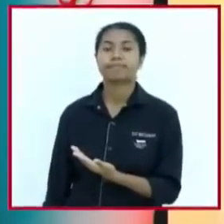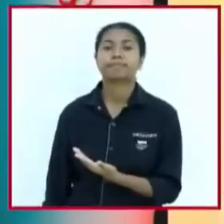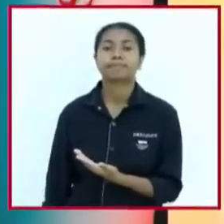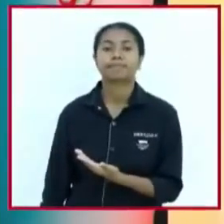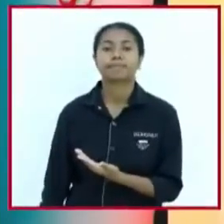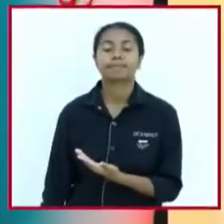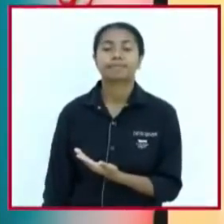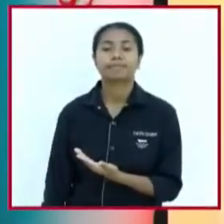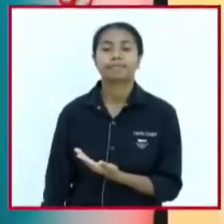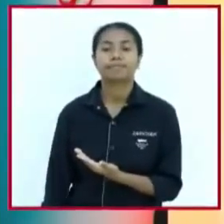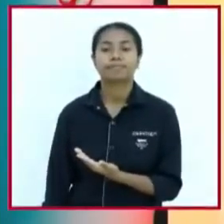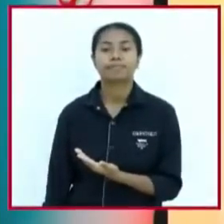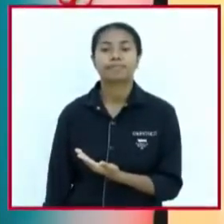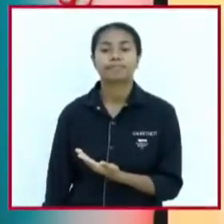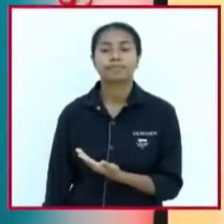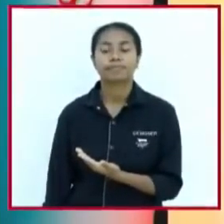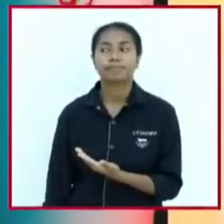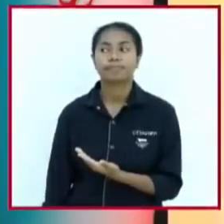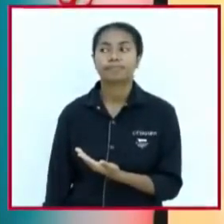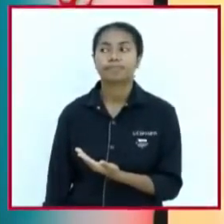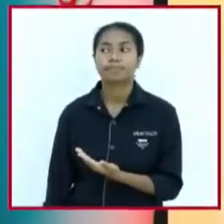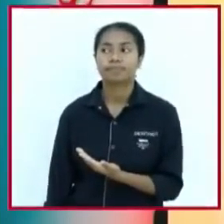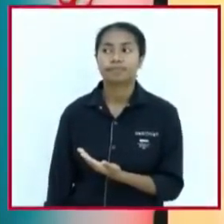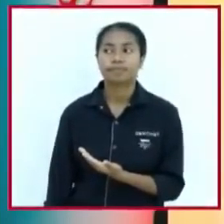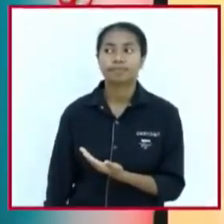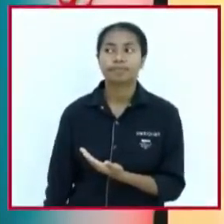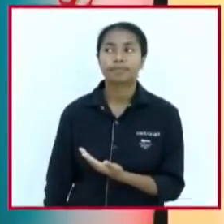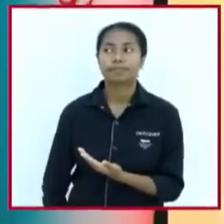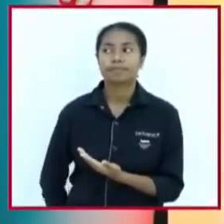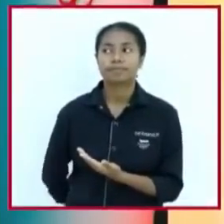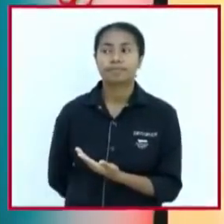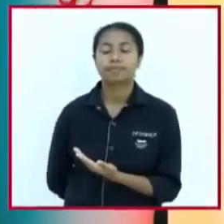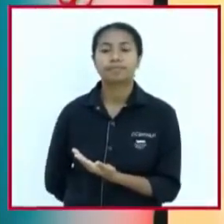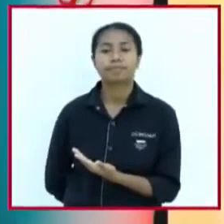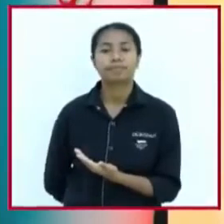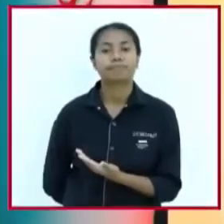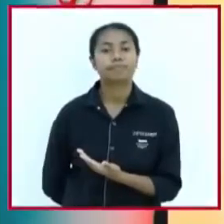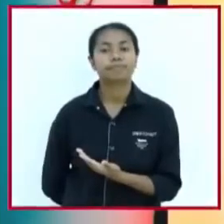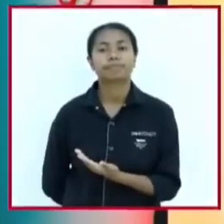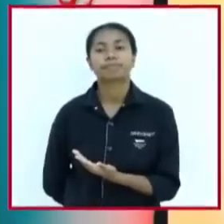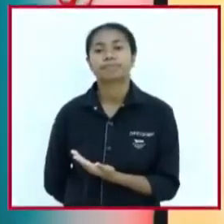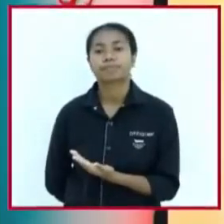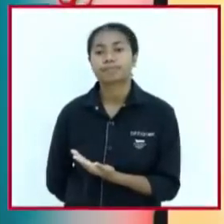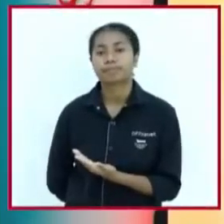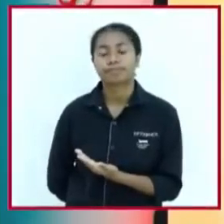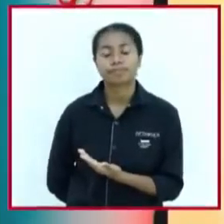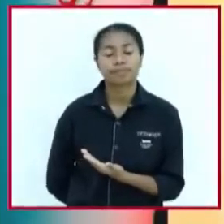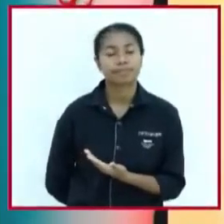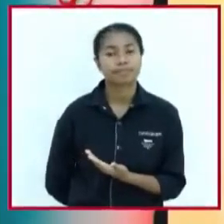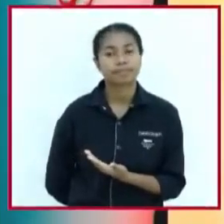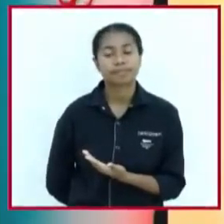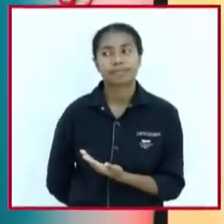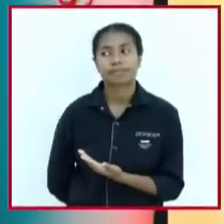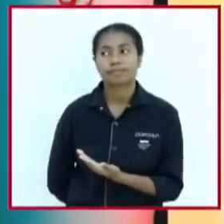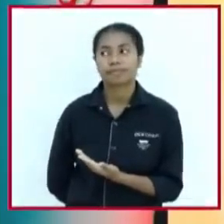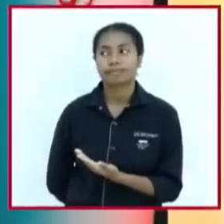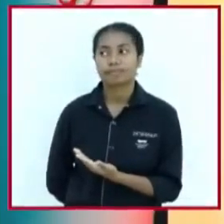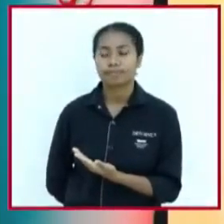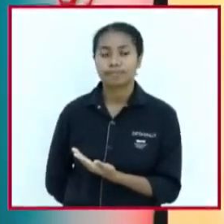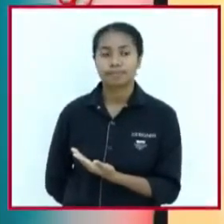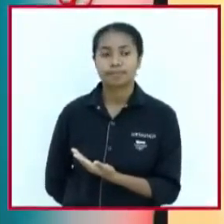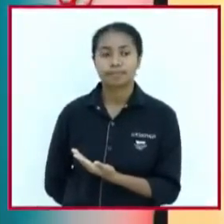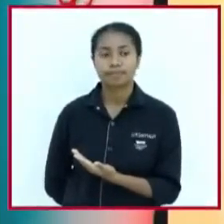dapat beralih kepada orang lain karena itu ia sanggup juga menyelamatkan dengan sempurna semua orang yang oleh dia datang kepada Allah